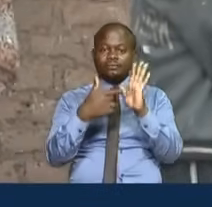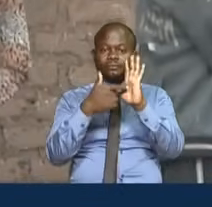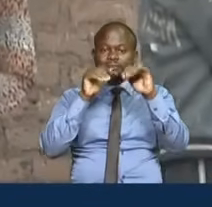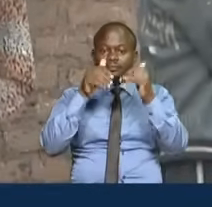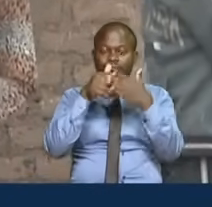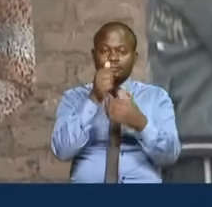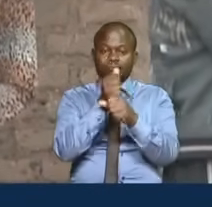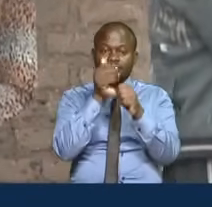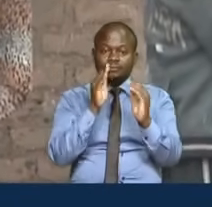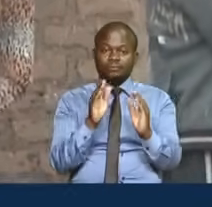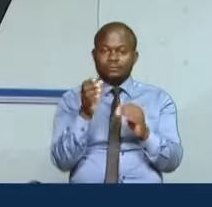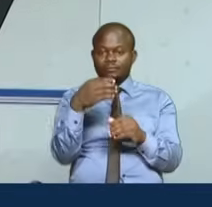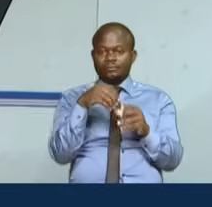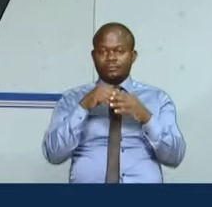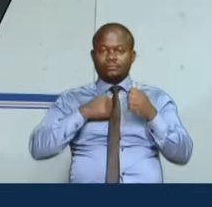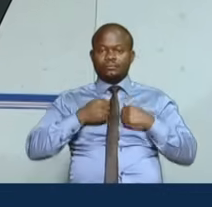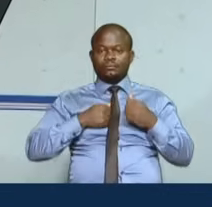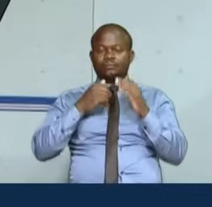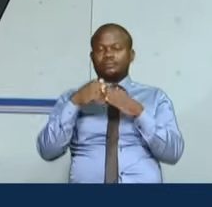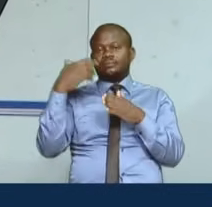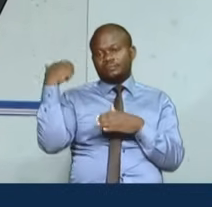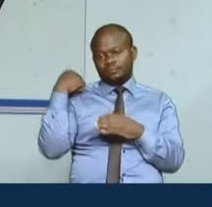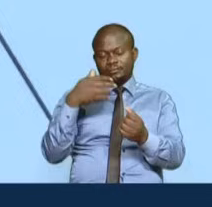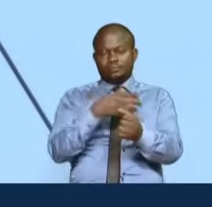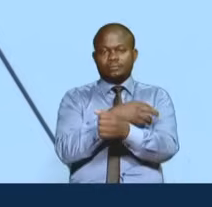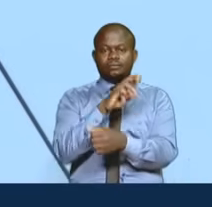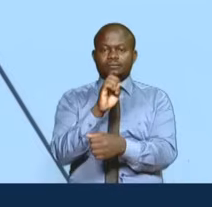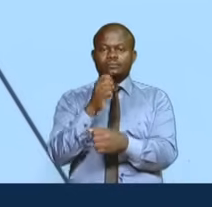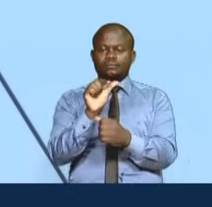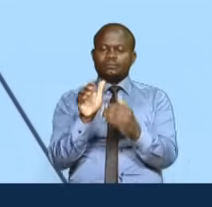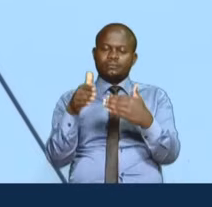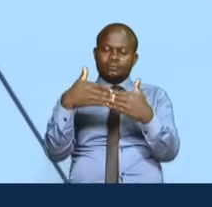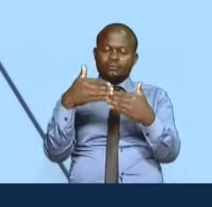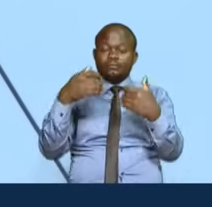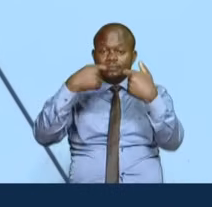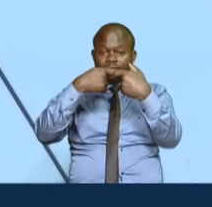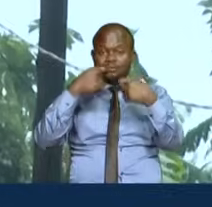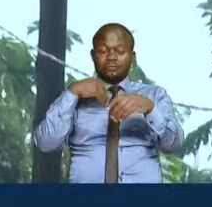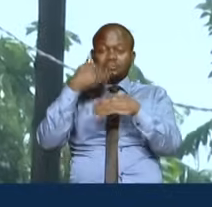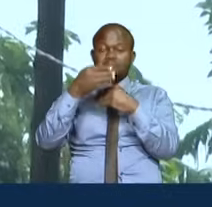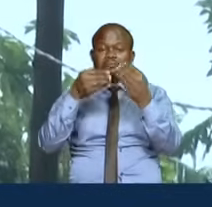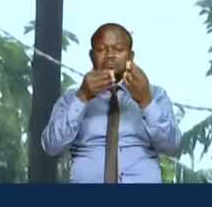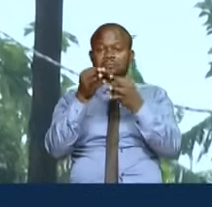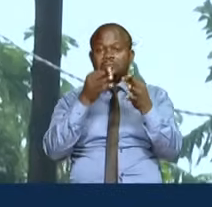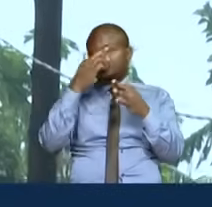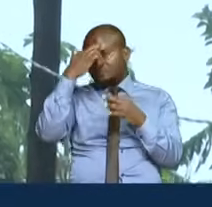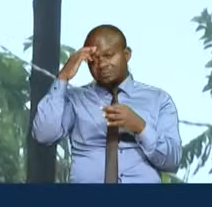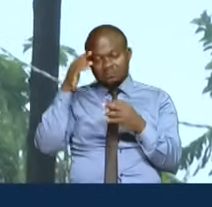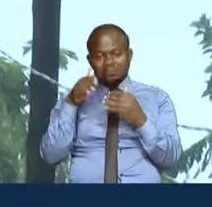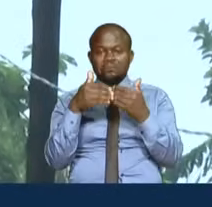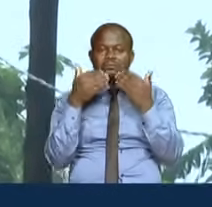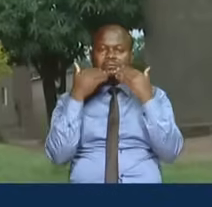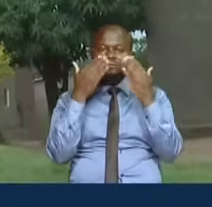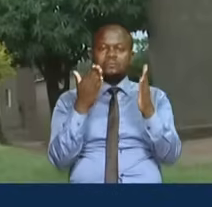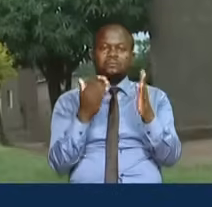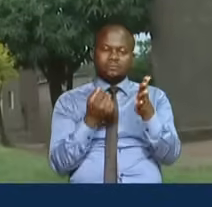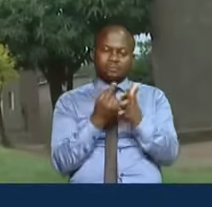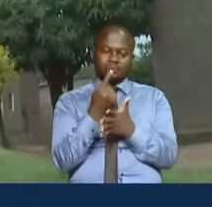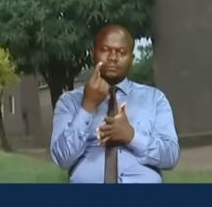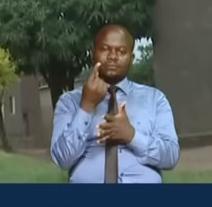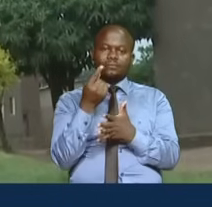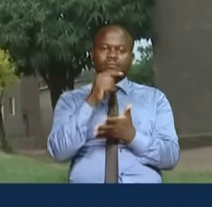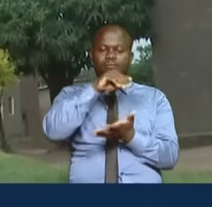abakozi babiri ba sosiyete y'u Rwanda ishinzwe ingufu rege baje bagakupuye umuriro, ndetse n'ibanabaha ibisobanuro by'impamvu bawukupye, ibyahise bituma izo